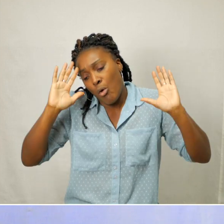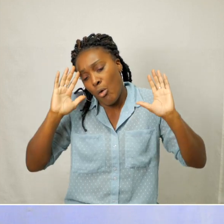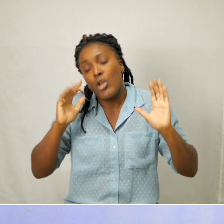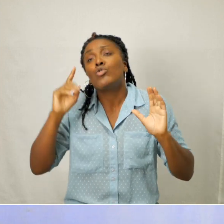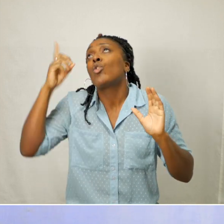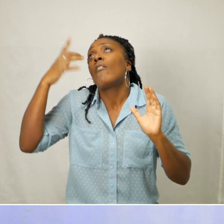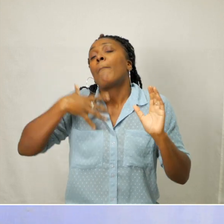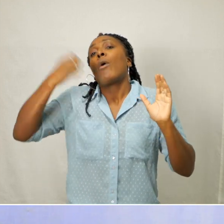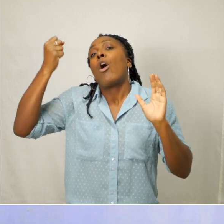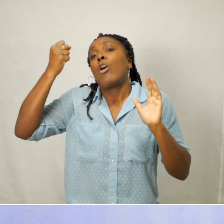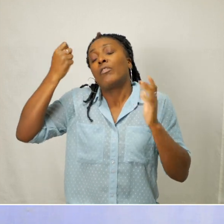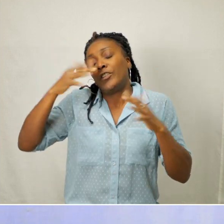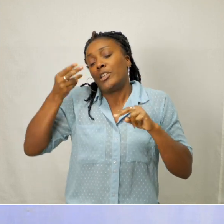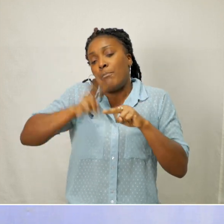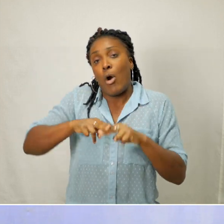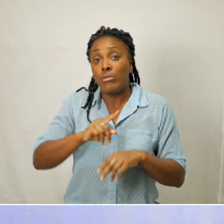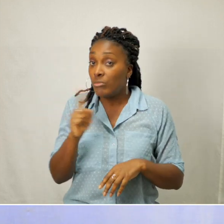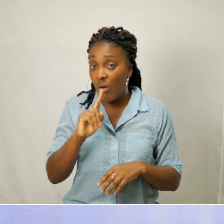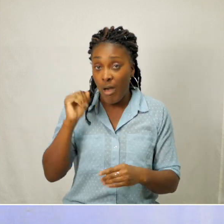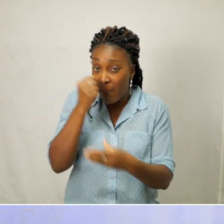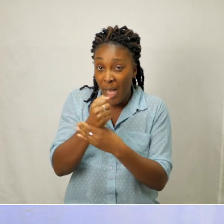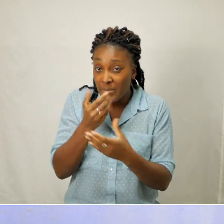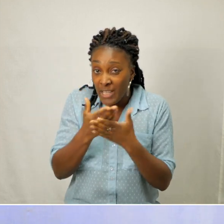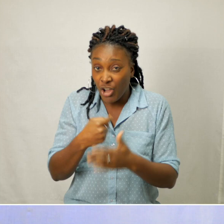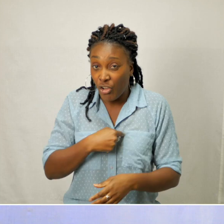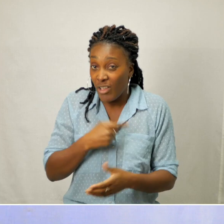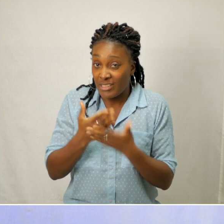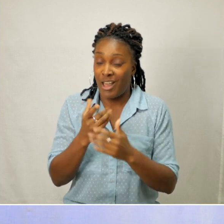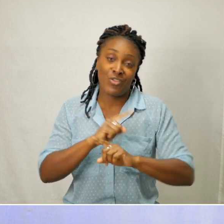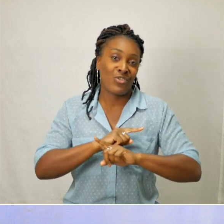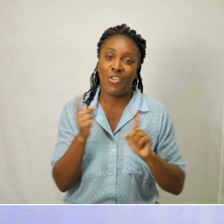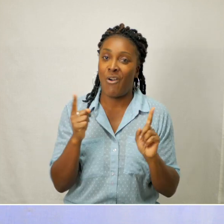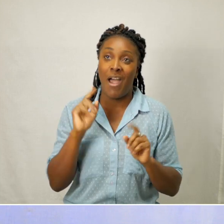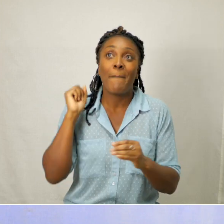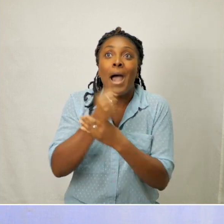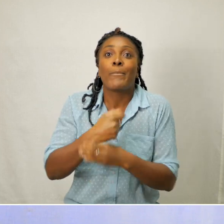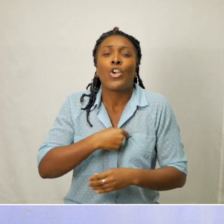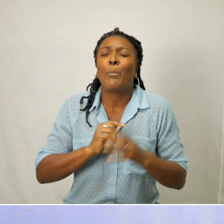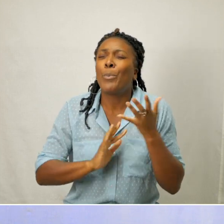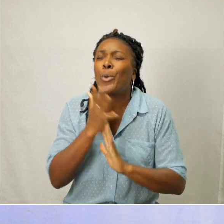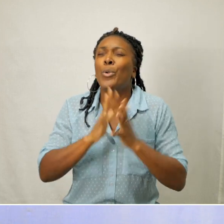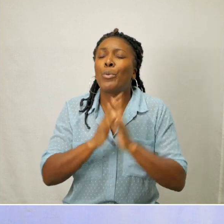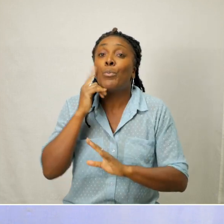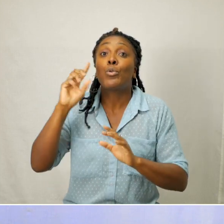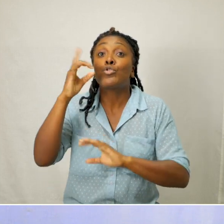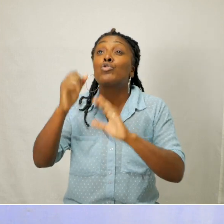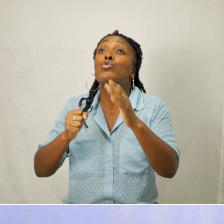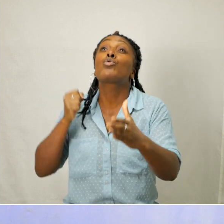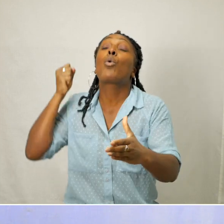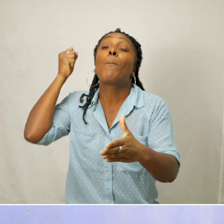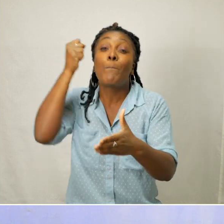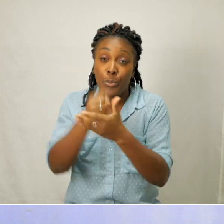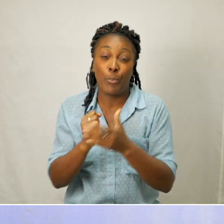puis le Seigneur me reprendra ». Non, c'était pas du tout dans le plan et dans le cœur d'Abraham. Le cœur d'Abraham a brûlé pour Dieu jusqu'au